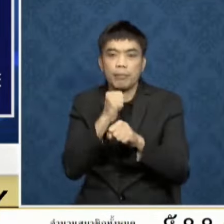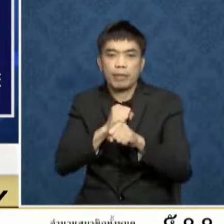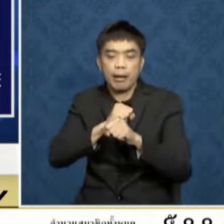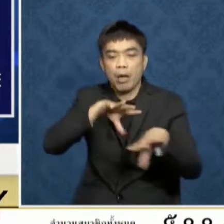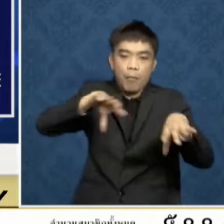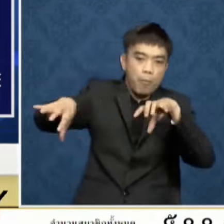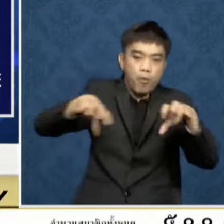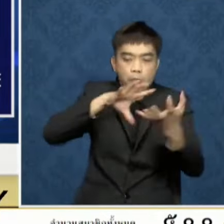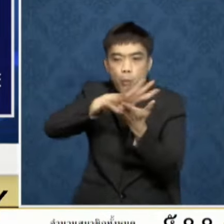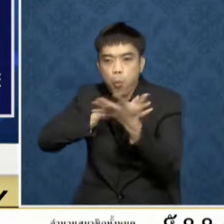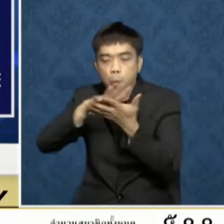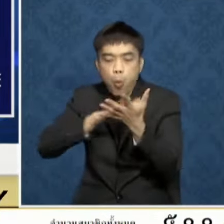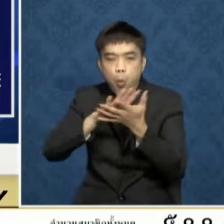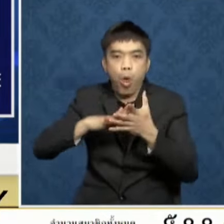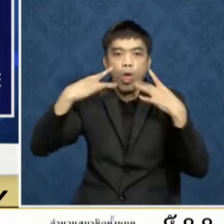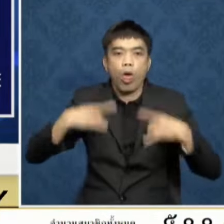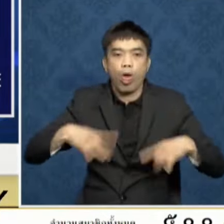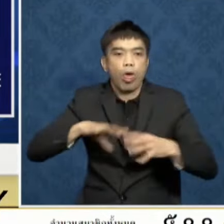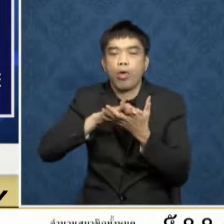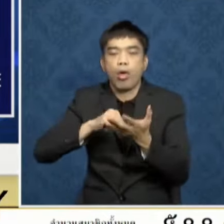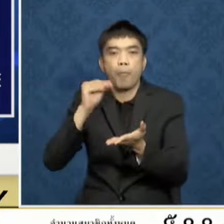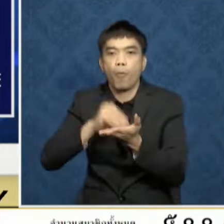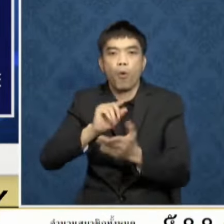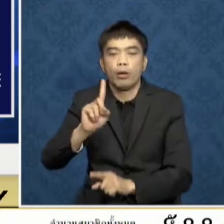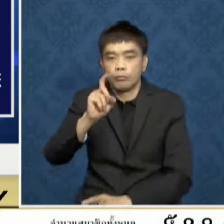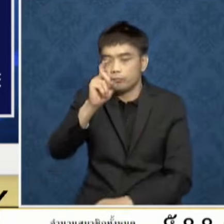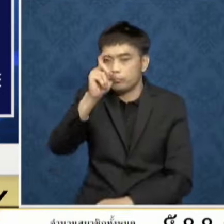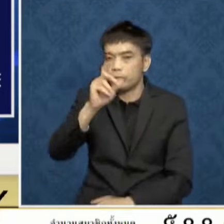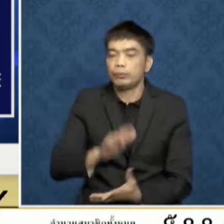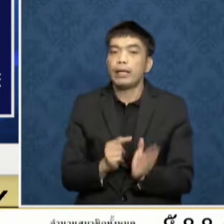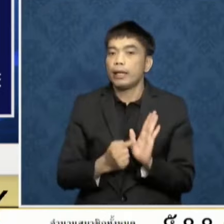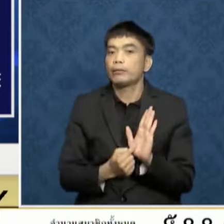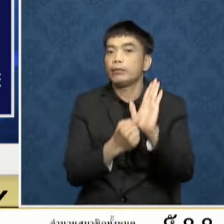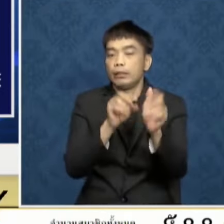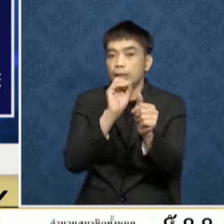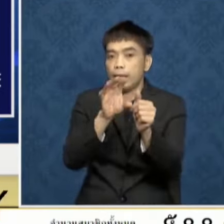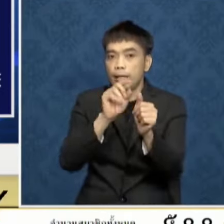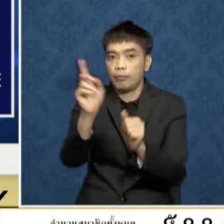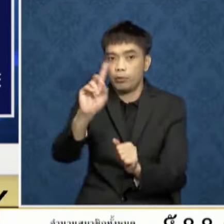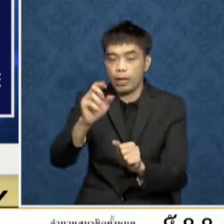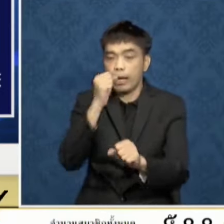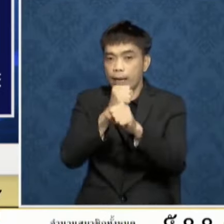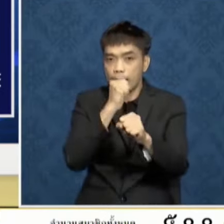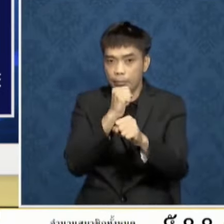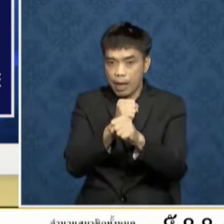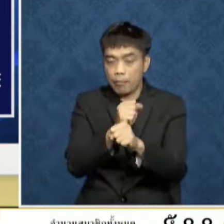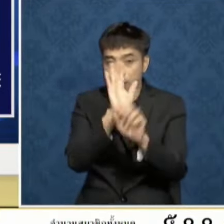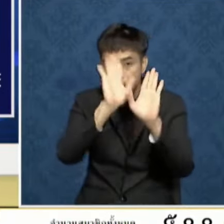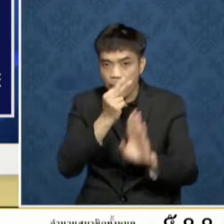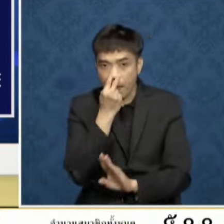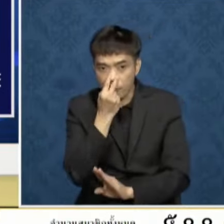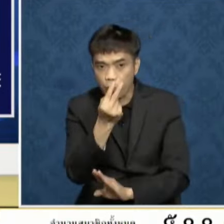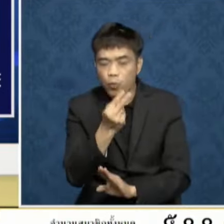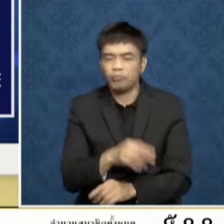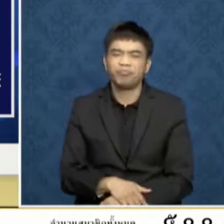นะคะดิฉันจึงขอเสนอการพัฒนาทักษะฝีมือแรงงานการอัพสิลและรีสกิลนะคะแบบมีทิศมี